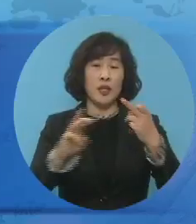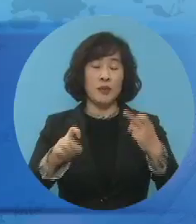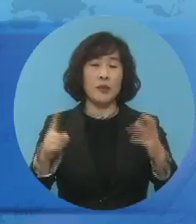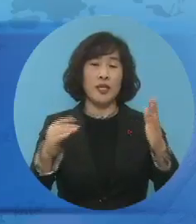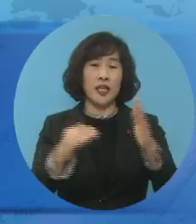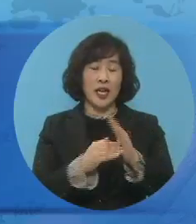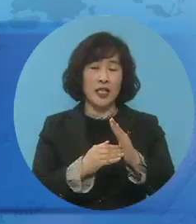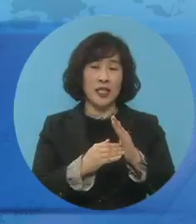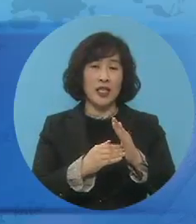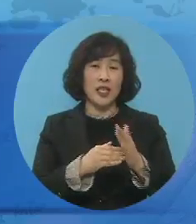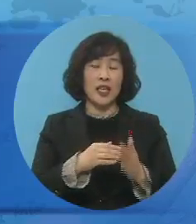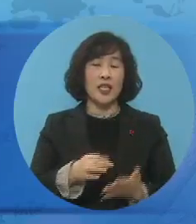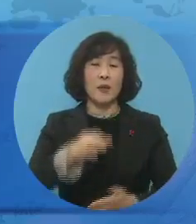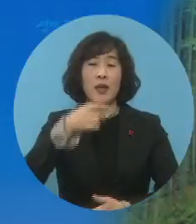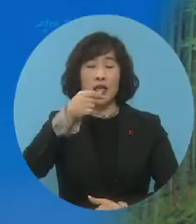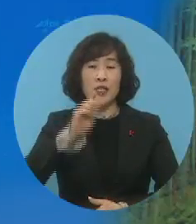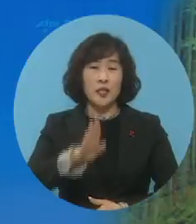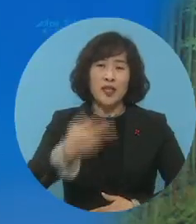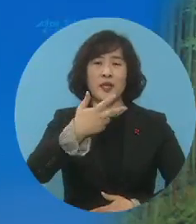지금까지 정보마당이었습니다.